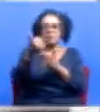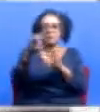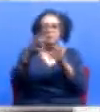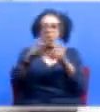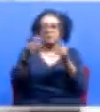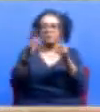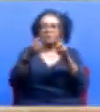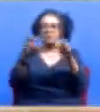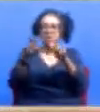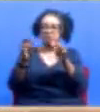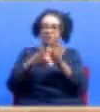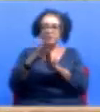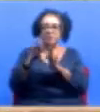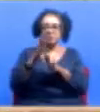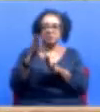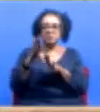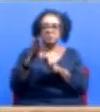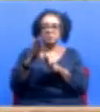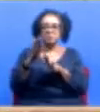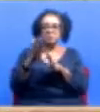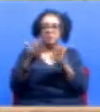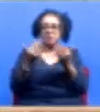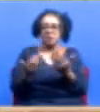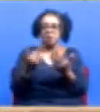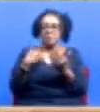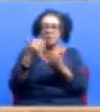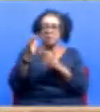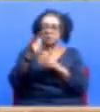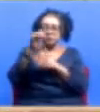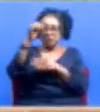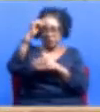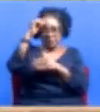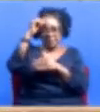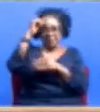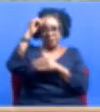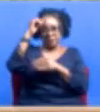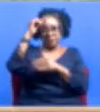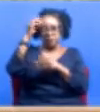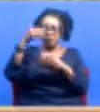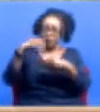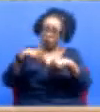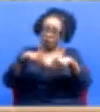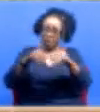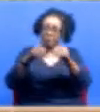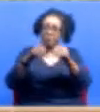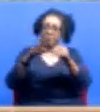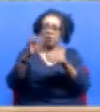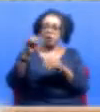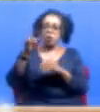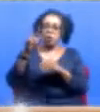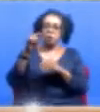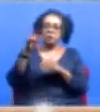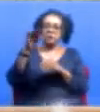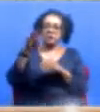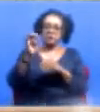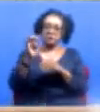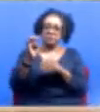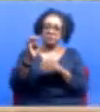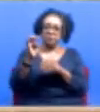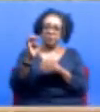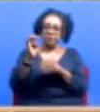vimeanzisha uchunguzi wa haraka. Hasa mimi naomba tu serikali wafuatilie hii maneno ya Austin.